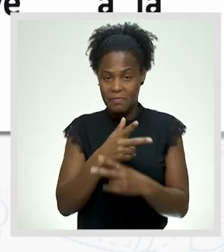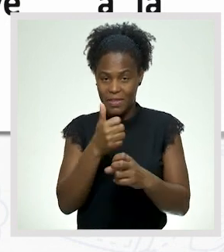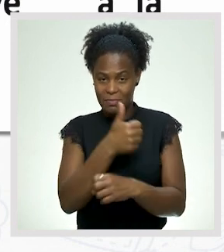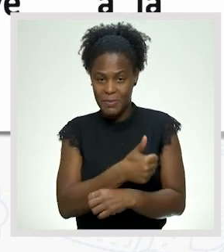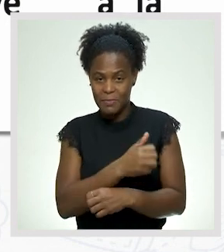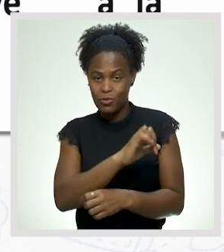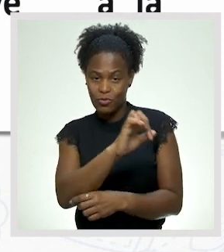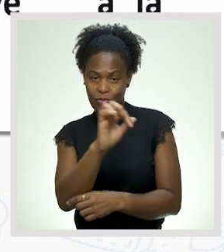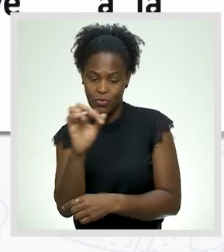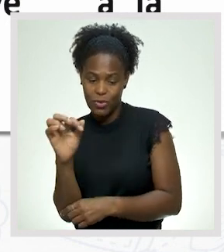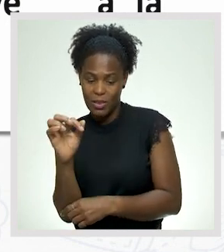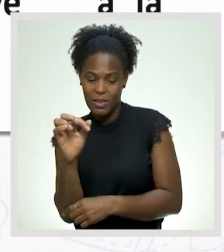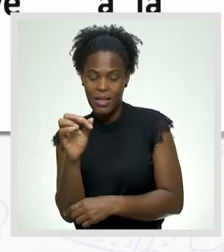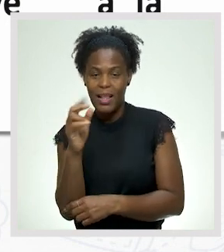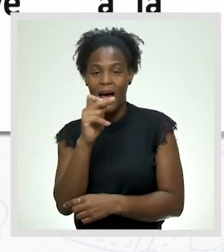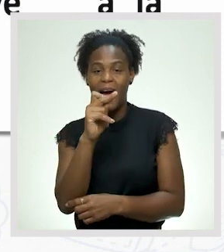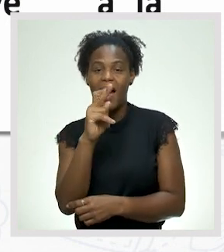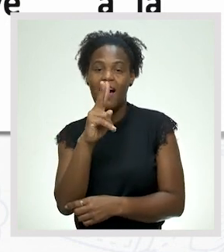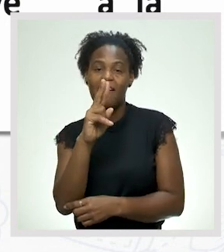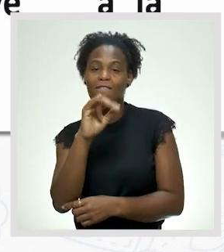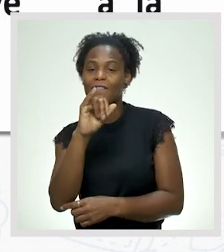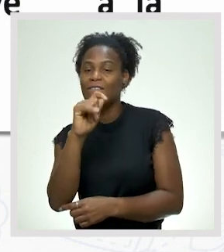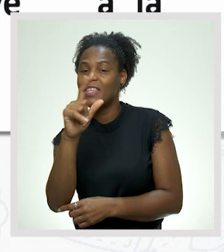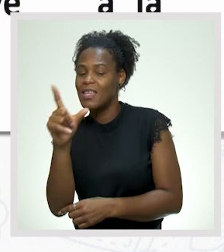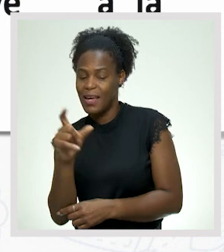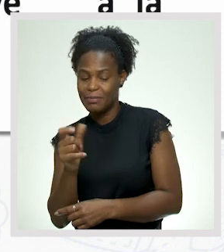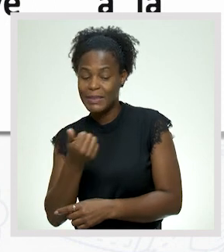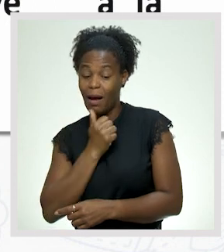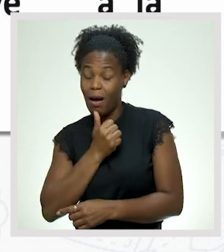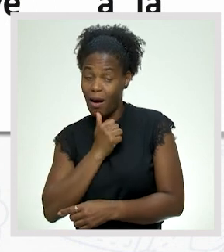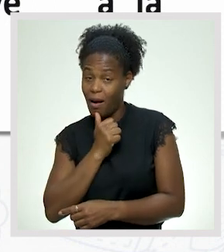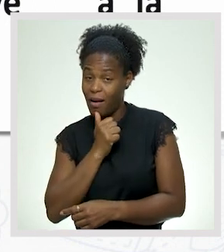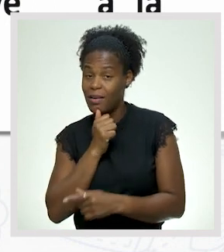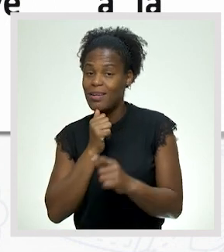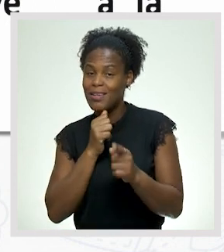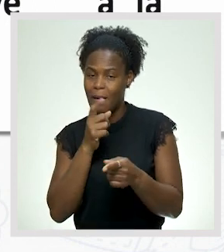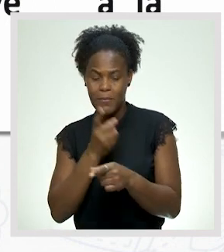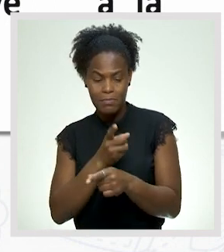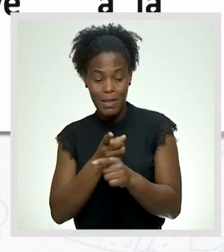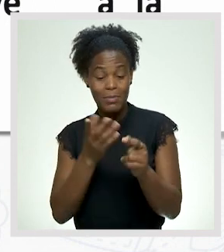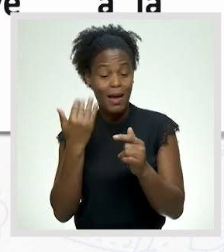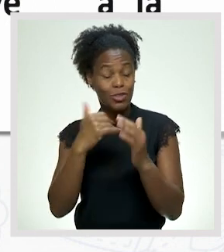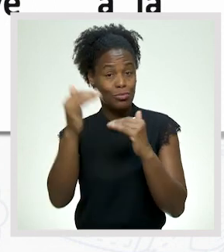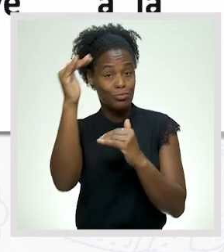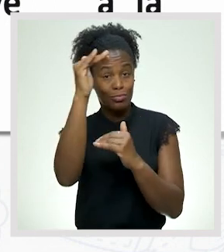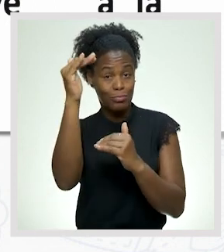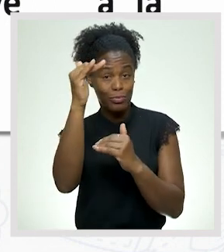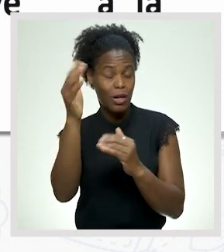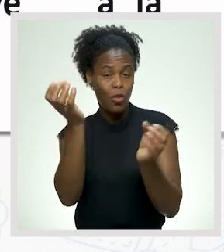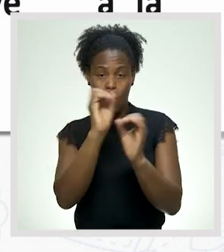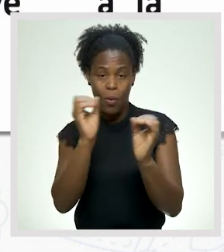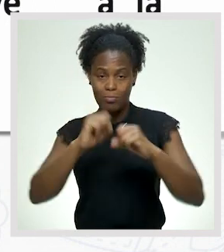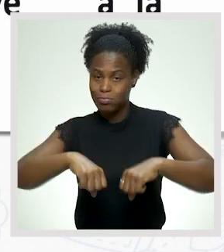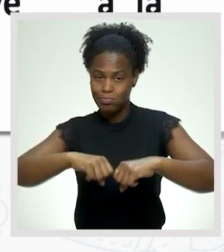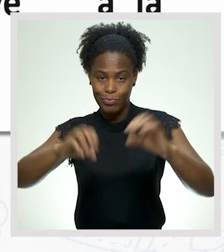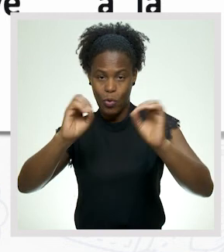vous aviez décidé, donc là, la même chose que on ne fait pas